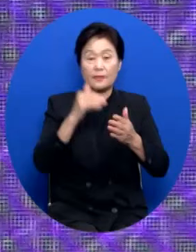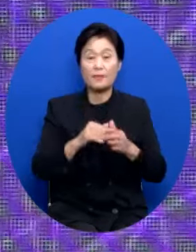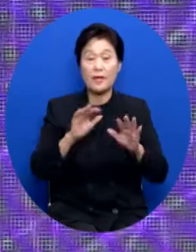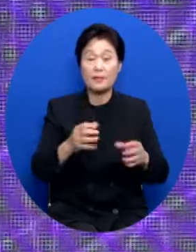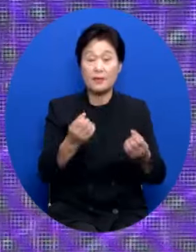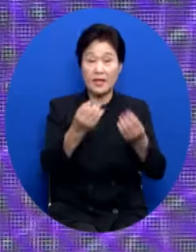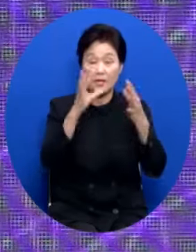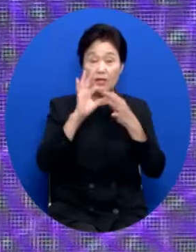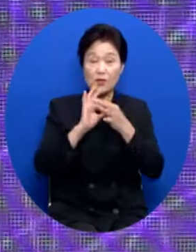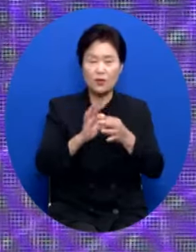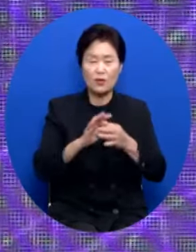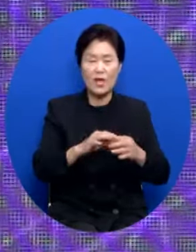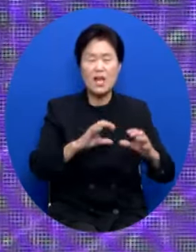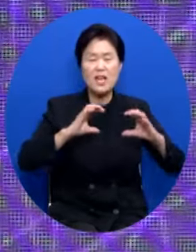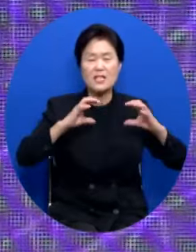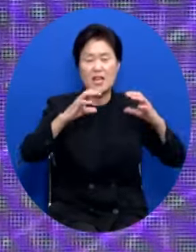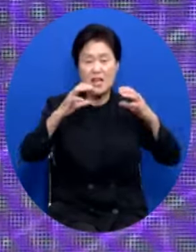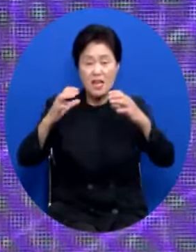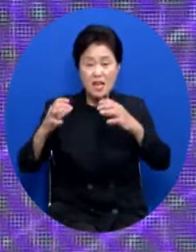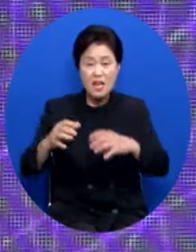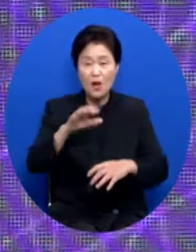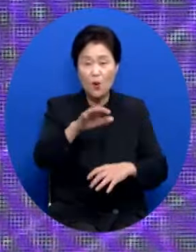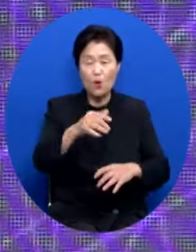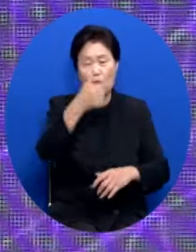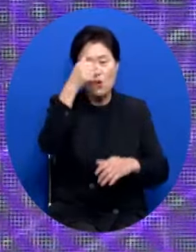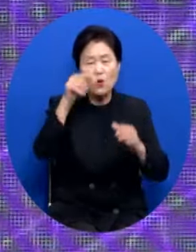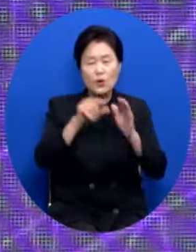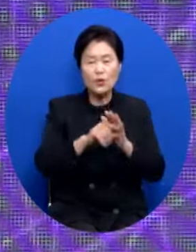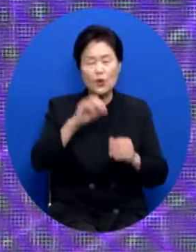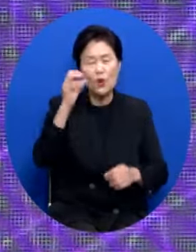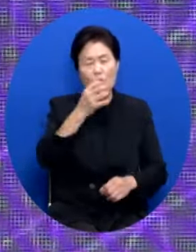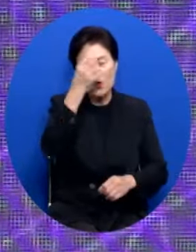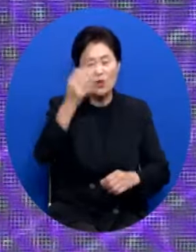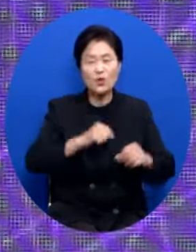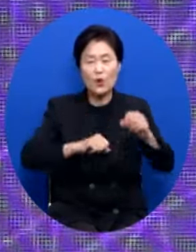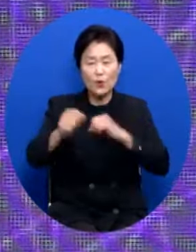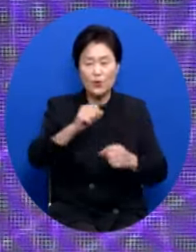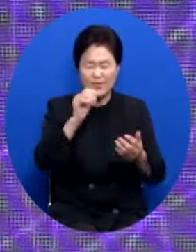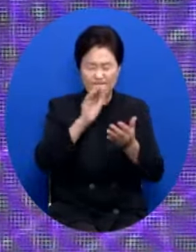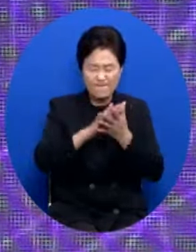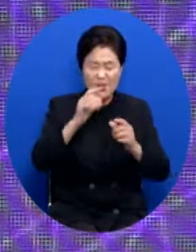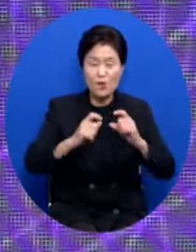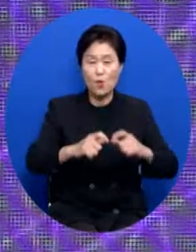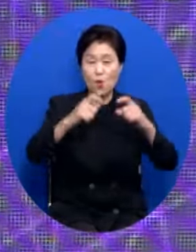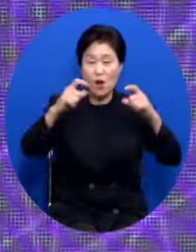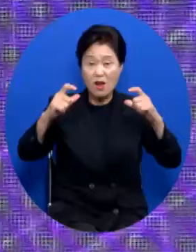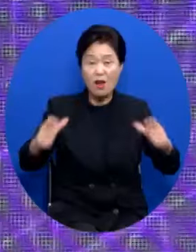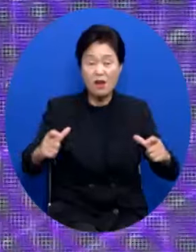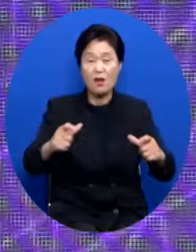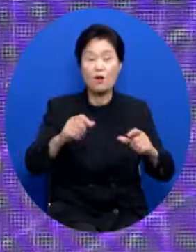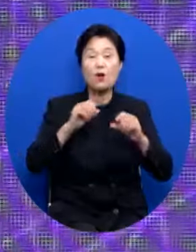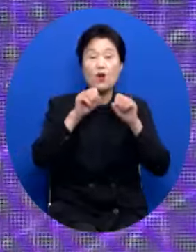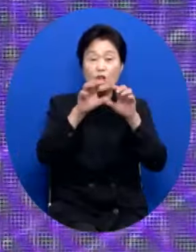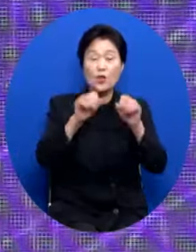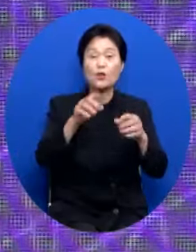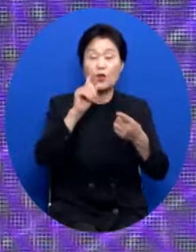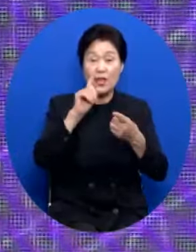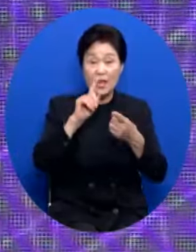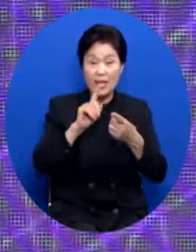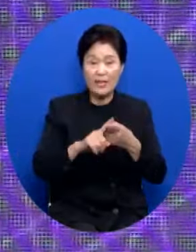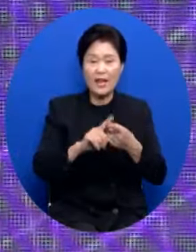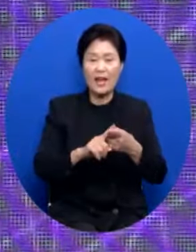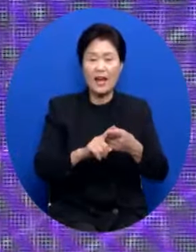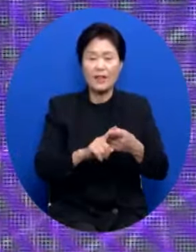대회를 통해 전 세계에 기도 성령 운동이 뜨겁게 확산되고